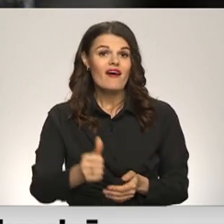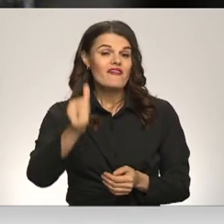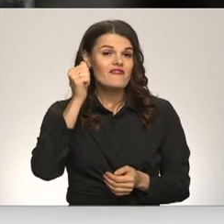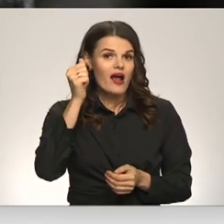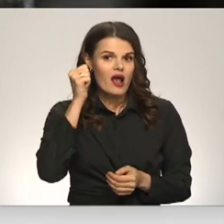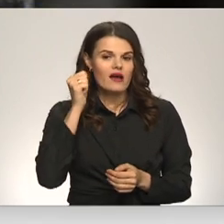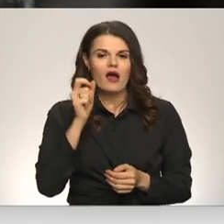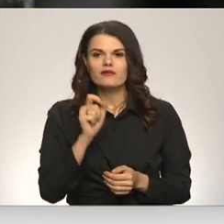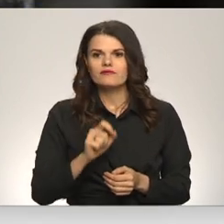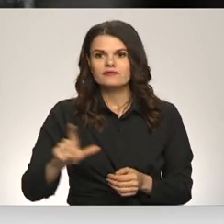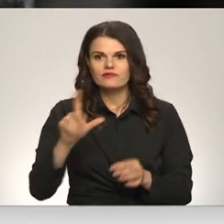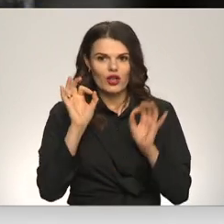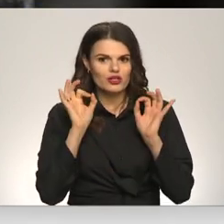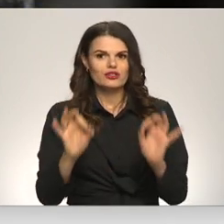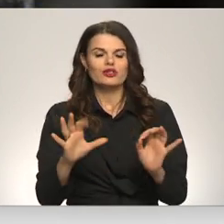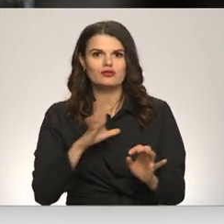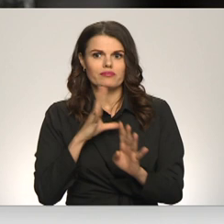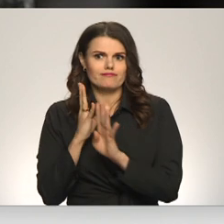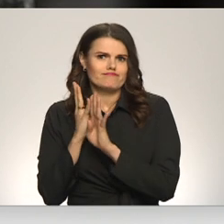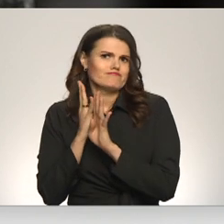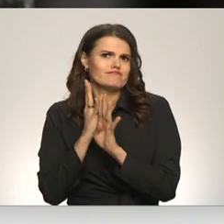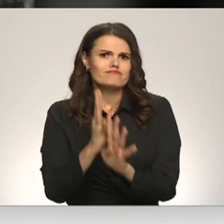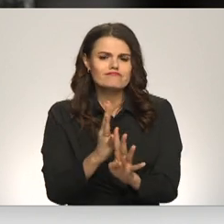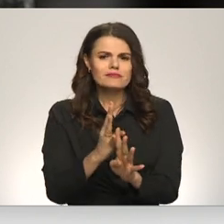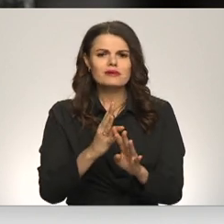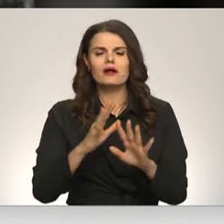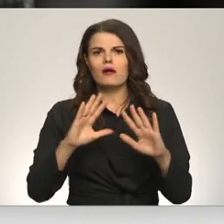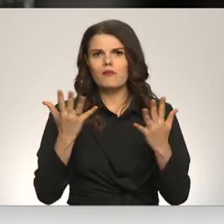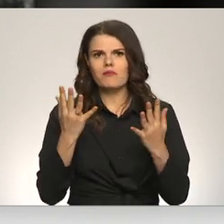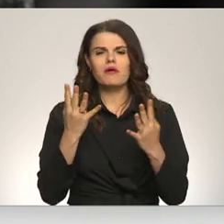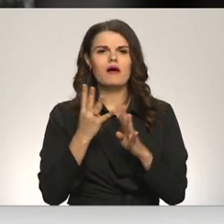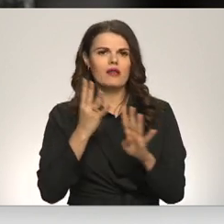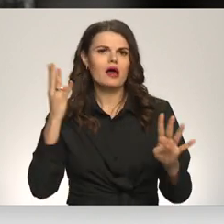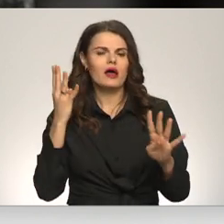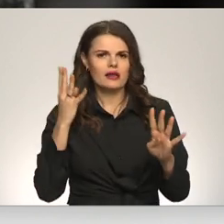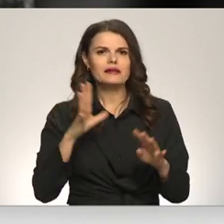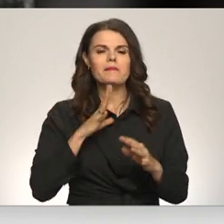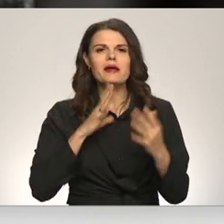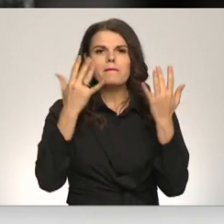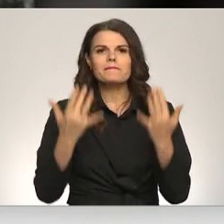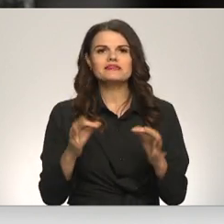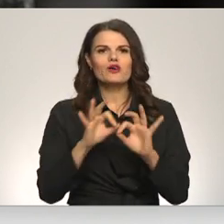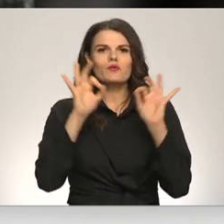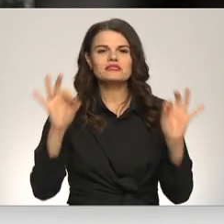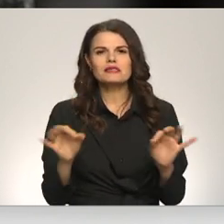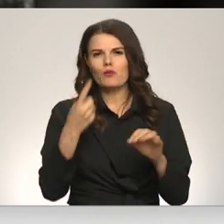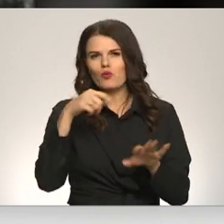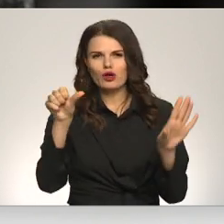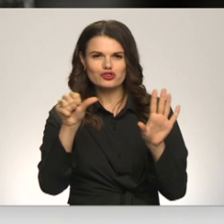Vakardien viss lielāk tiešām bija rinda, jā, bet nu, rinda bija pārsvarā pasākuma sākumā no 6 līdz kādiem